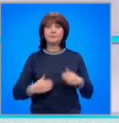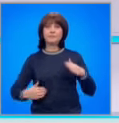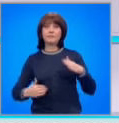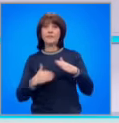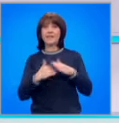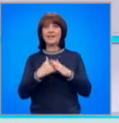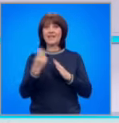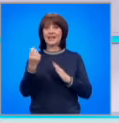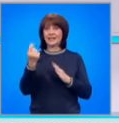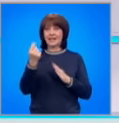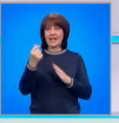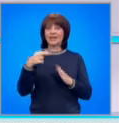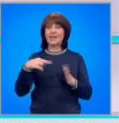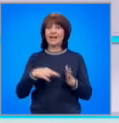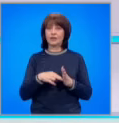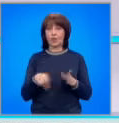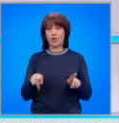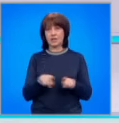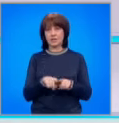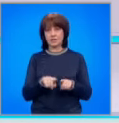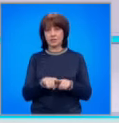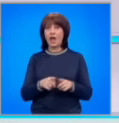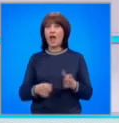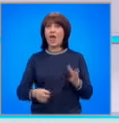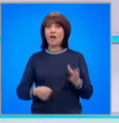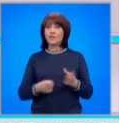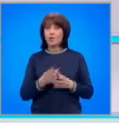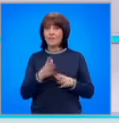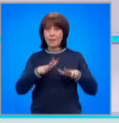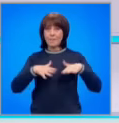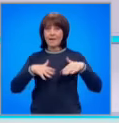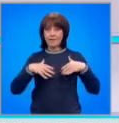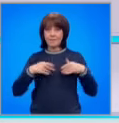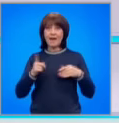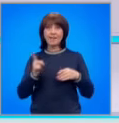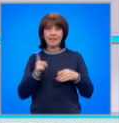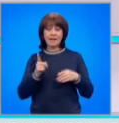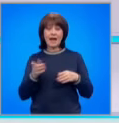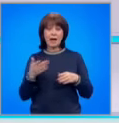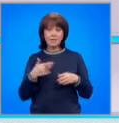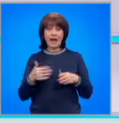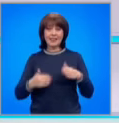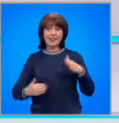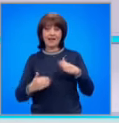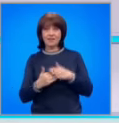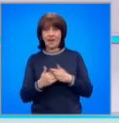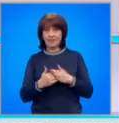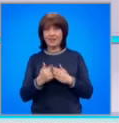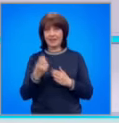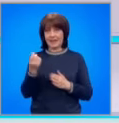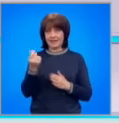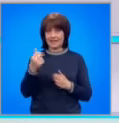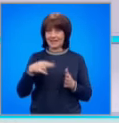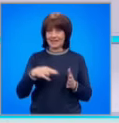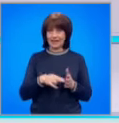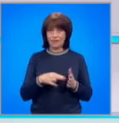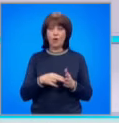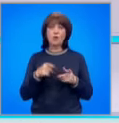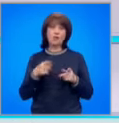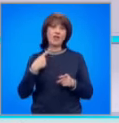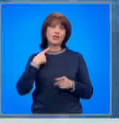също. Според Димитров, ако депутатите в новия парламент не заложат таван на цените на тока за хотелиерите, това би било пагубно